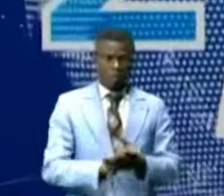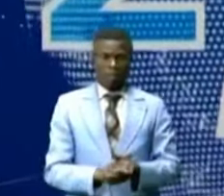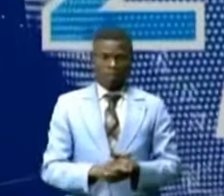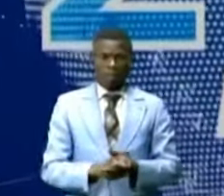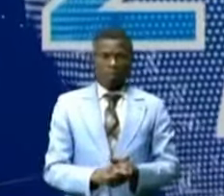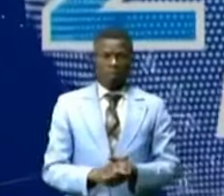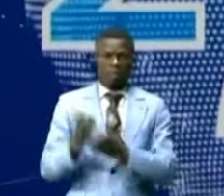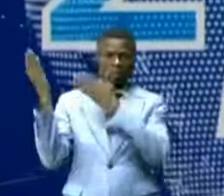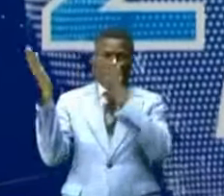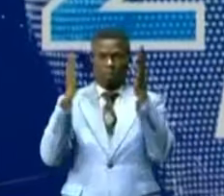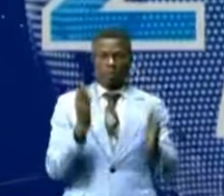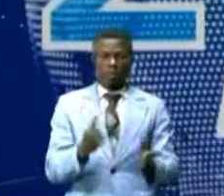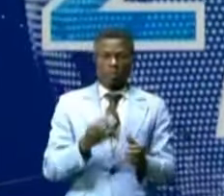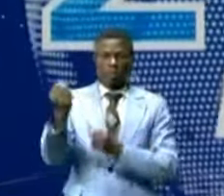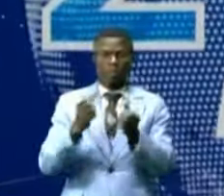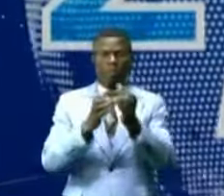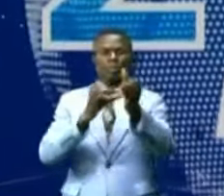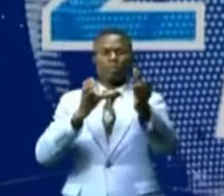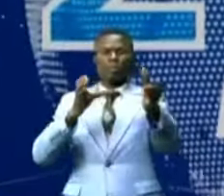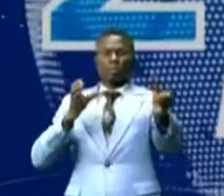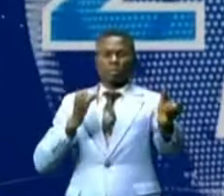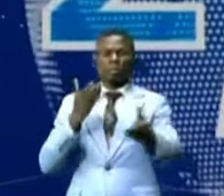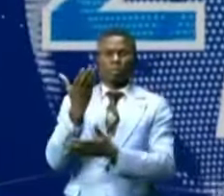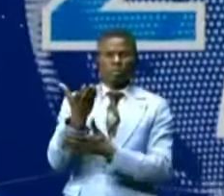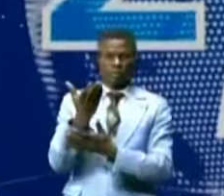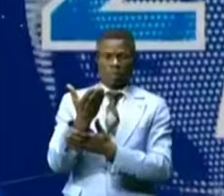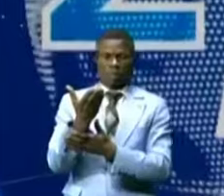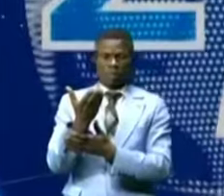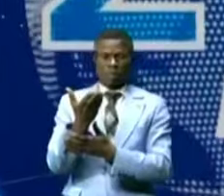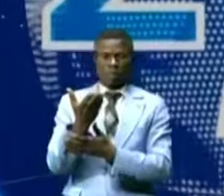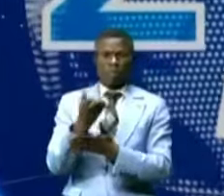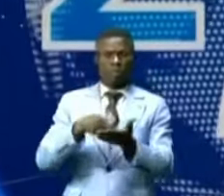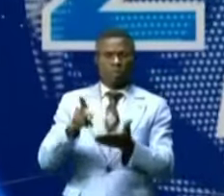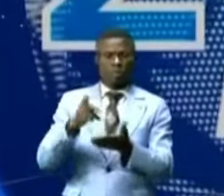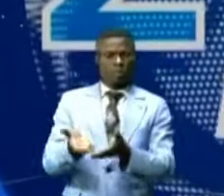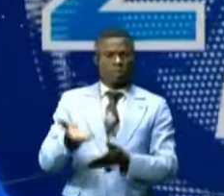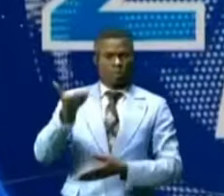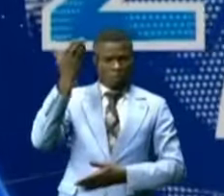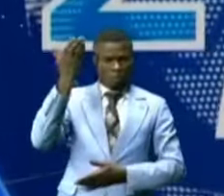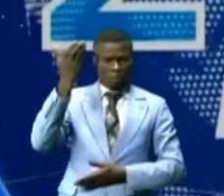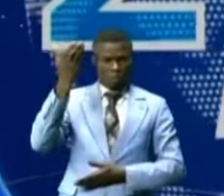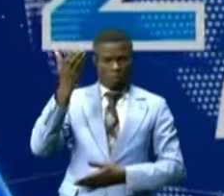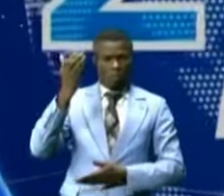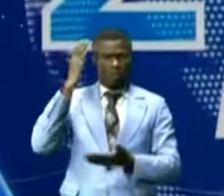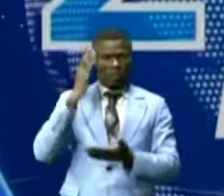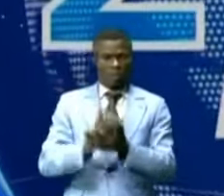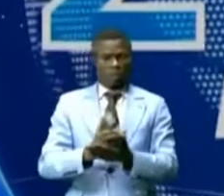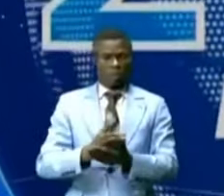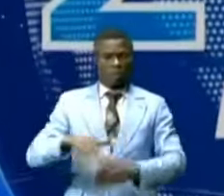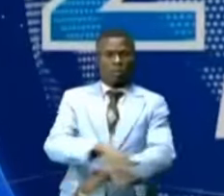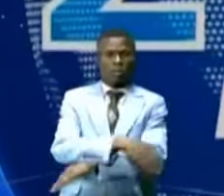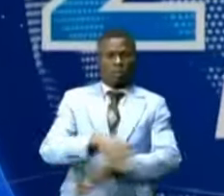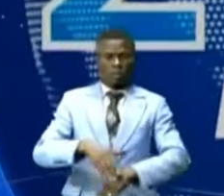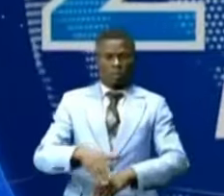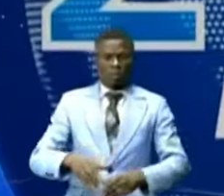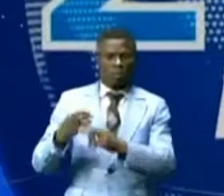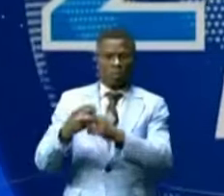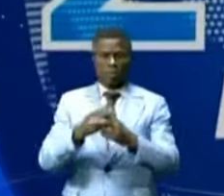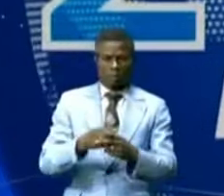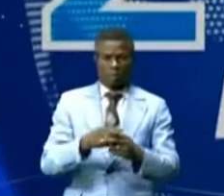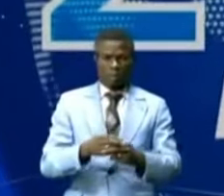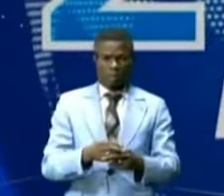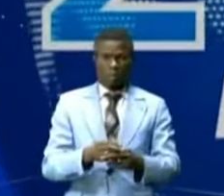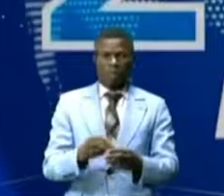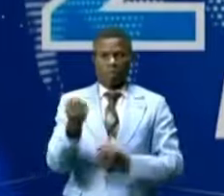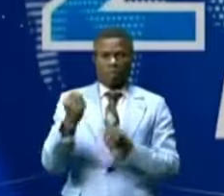les transporteurs des camions poids lourds exigent l'amélioration du traitement, la suppression des barrières sur le trajet et la sécurisation des